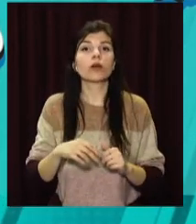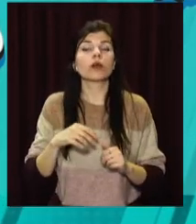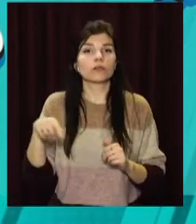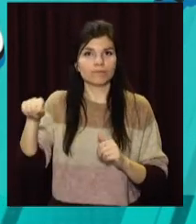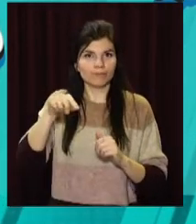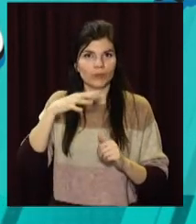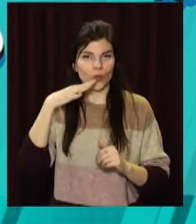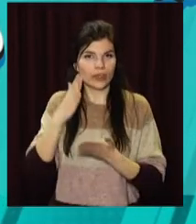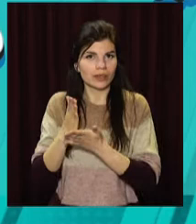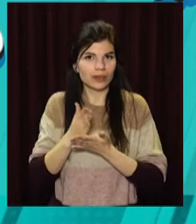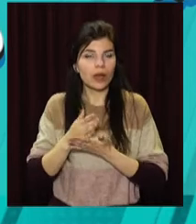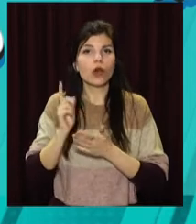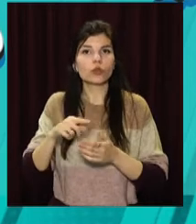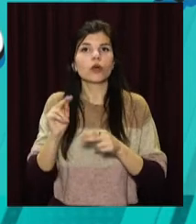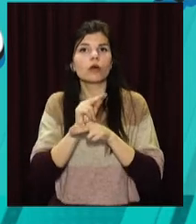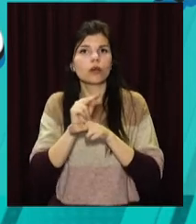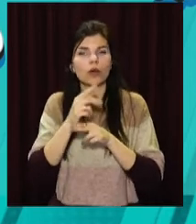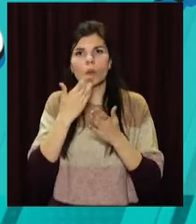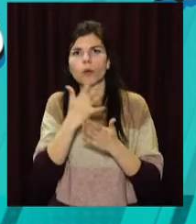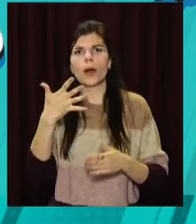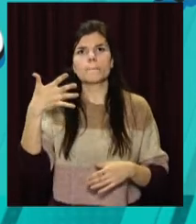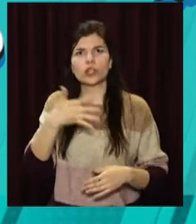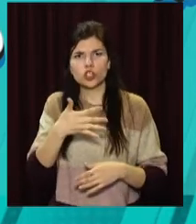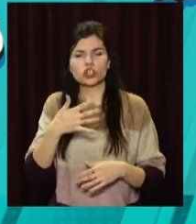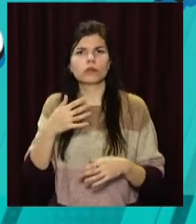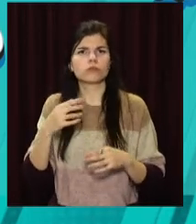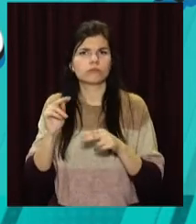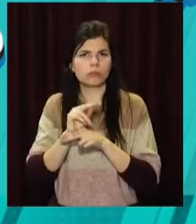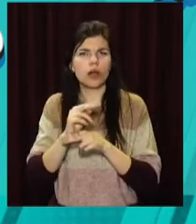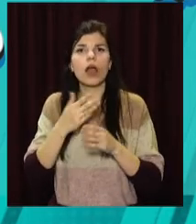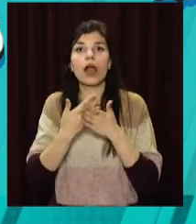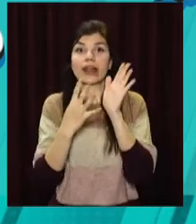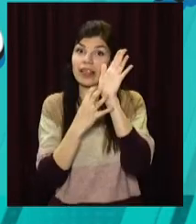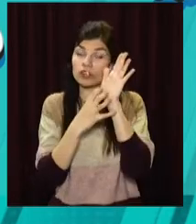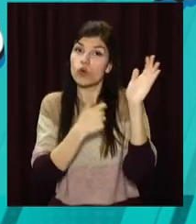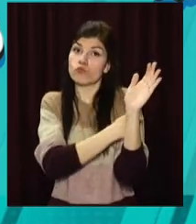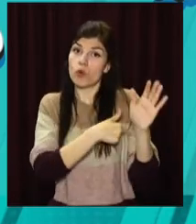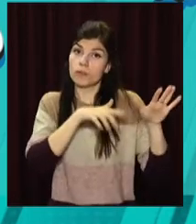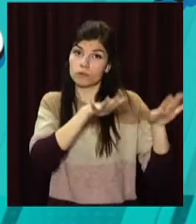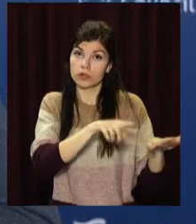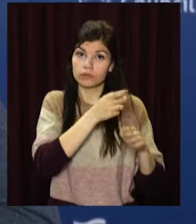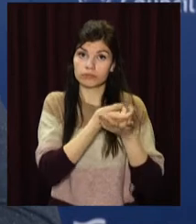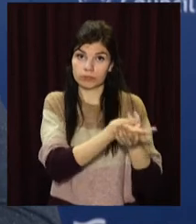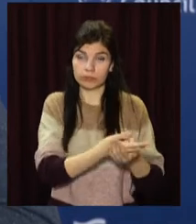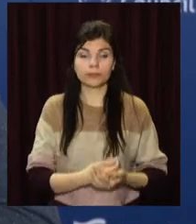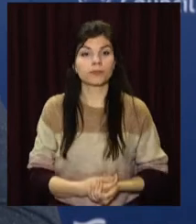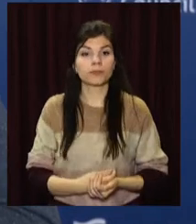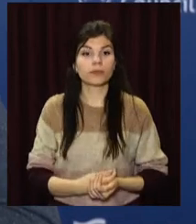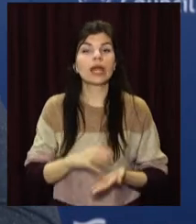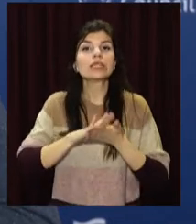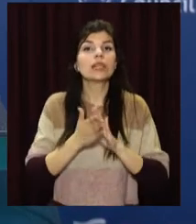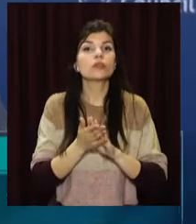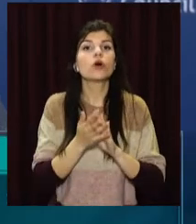обласному центрі від коронавірусу лікується більш як 5 тисяч хворих, з них майже 900 – стаціонарно. Станом